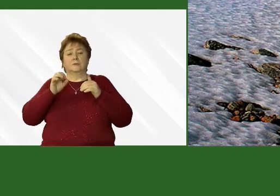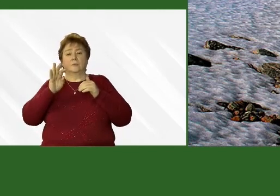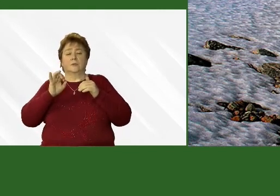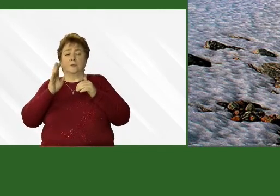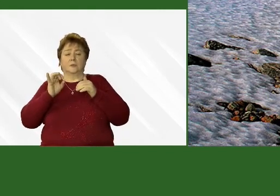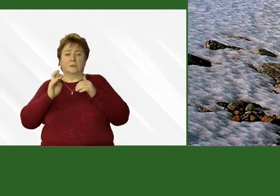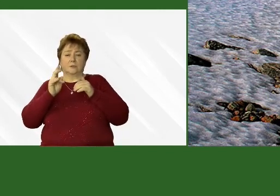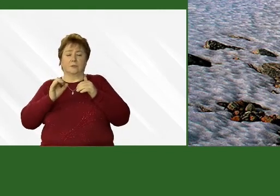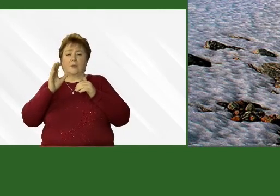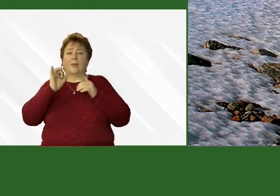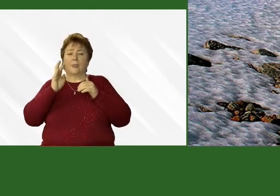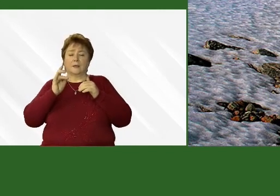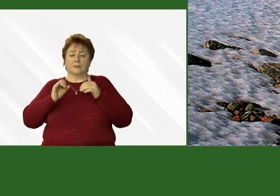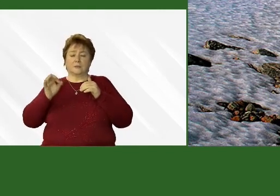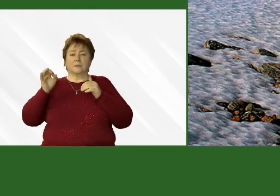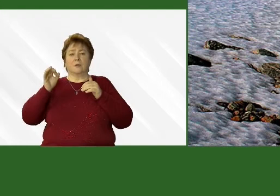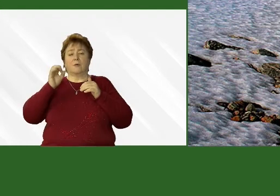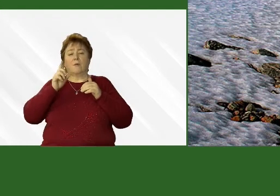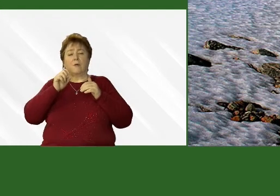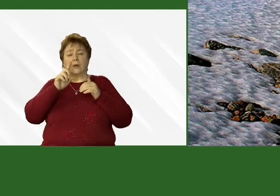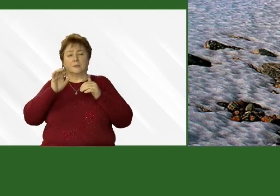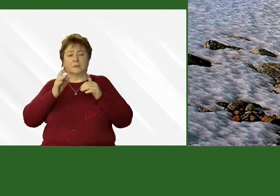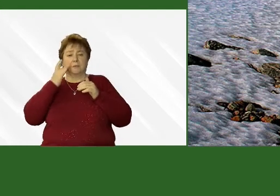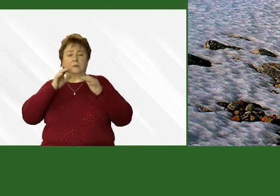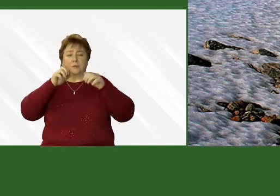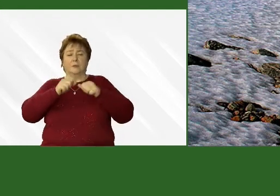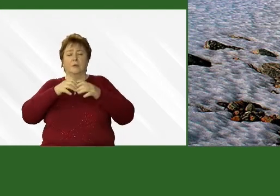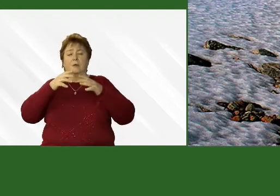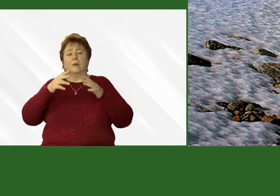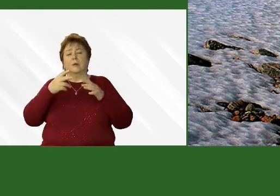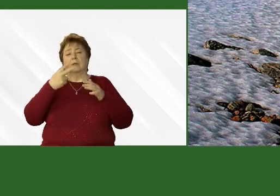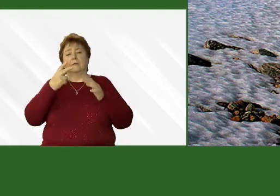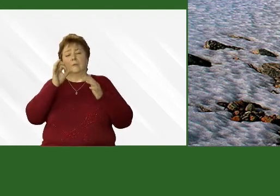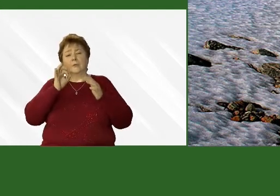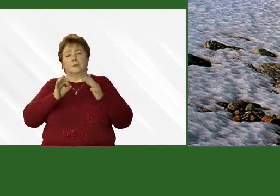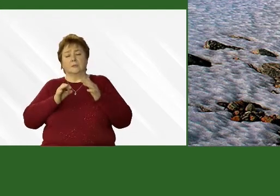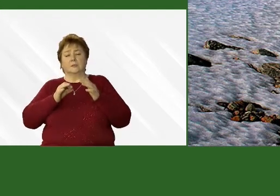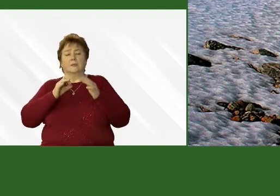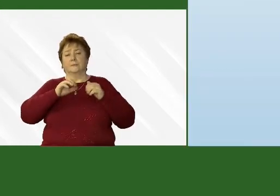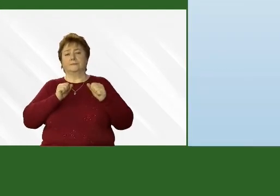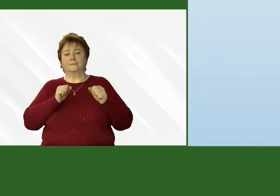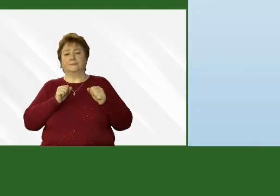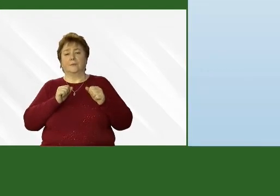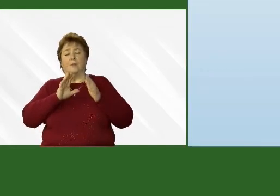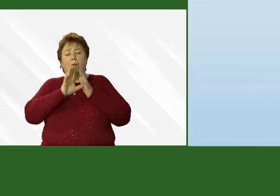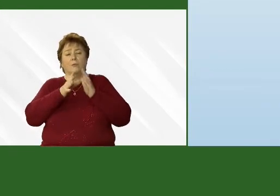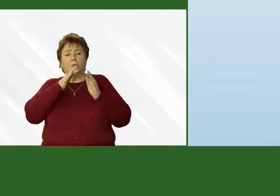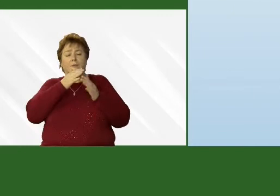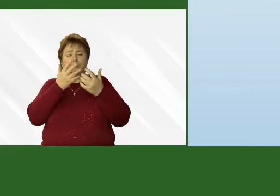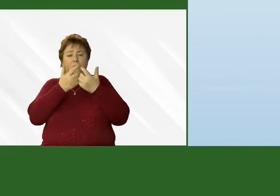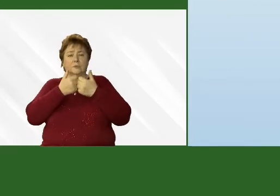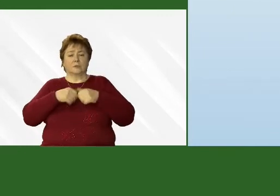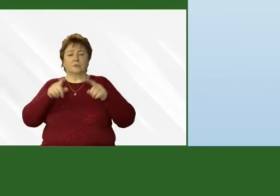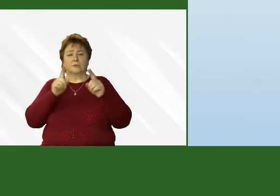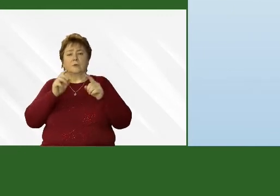пояса и в антарктических оазисах, которые занимают около 2% материка. Долгое время